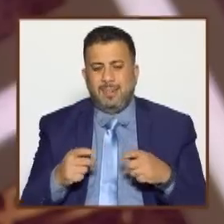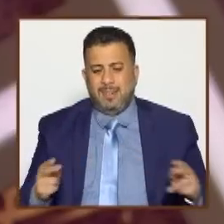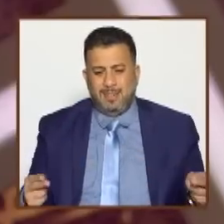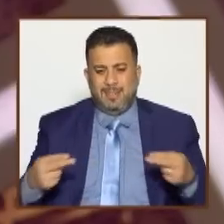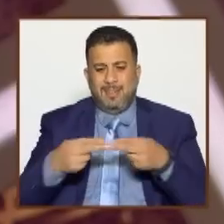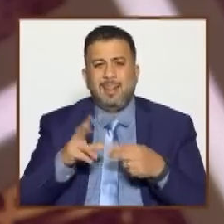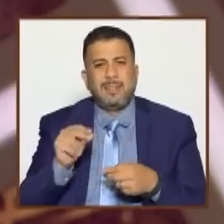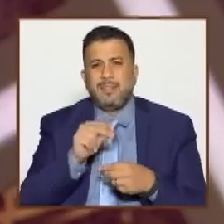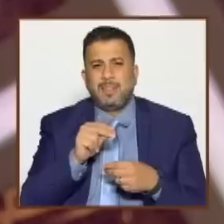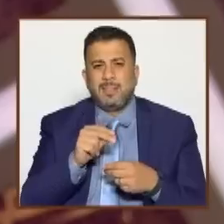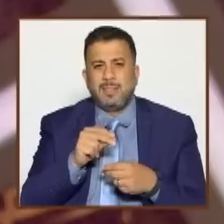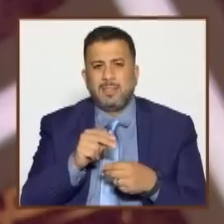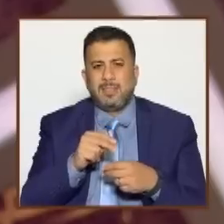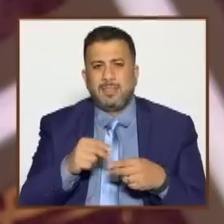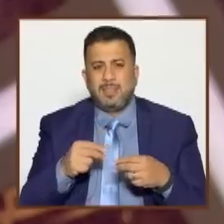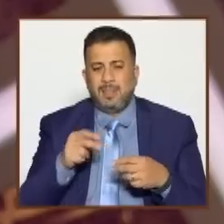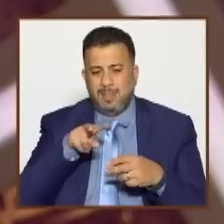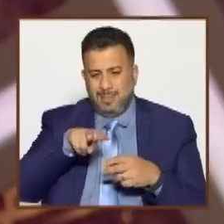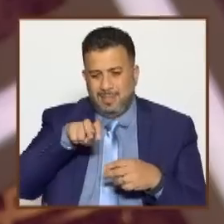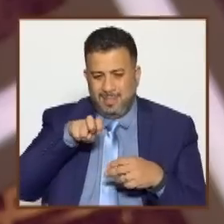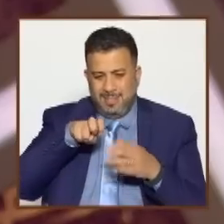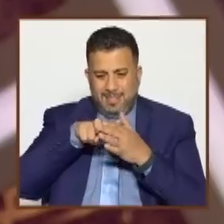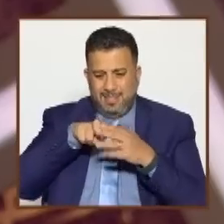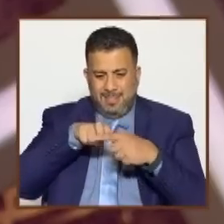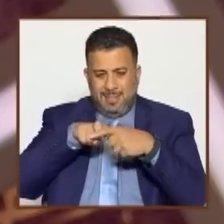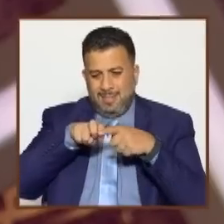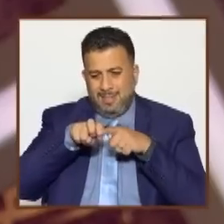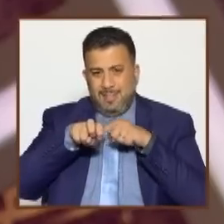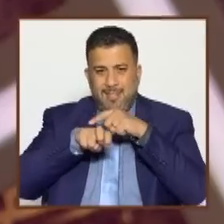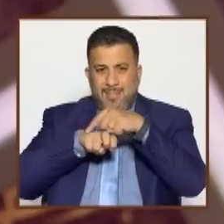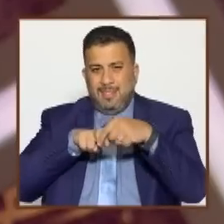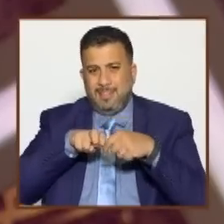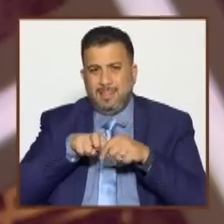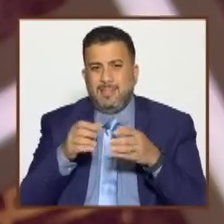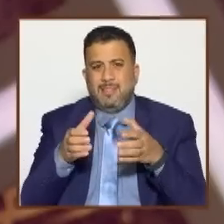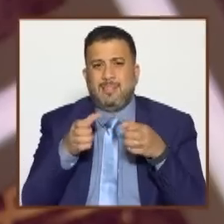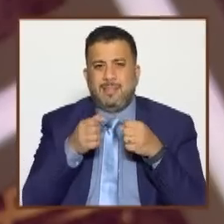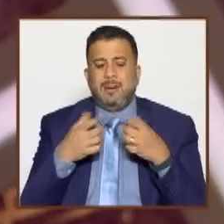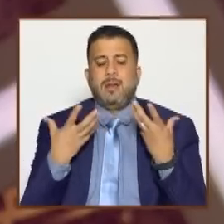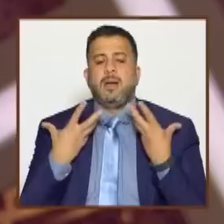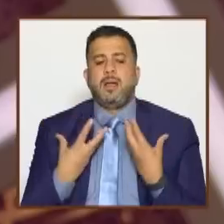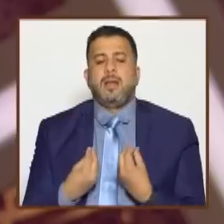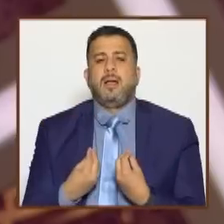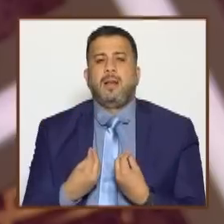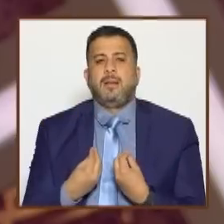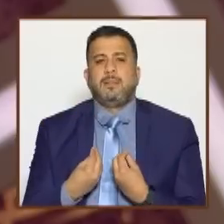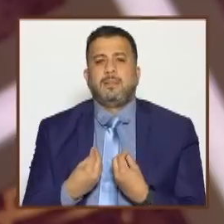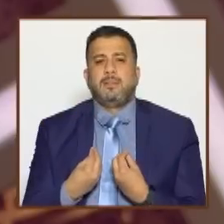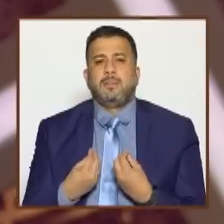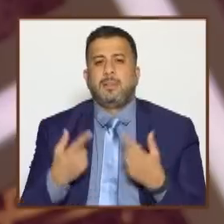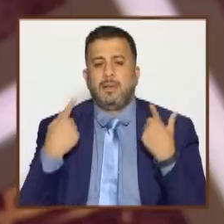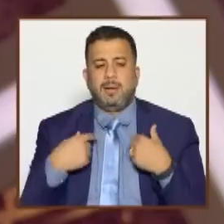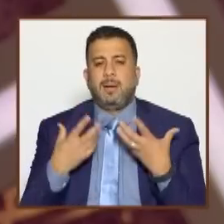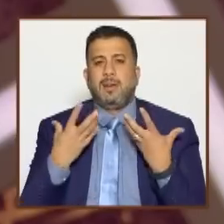يلفه على ظهره وركبتيه، بحيث أن هو يطرب بهذا راحة البدن، بهذا يستريح